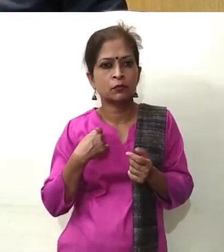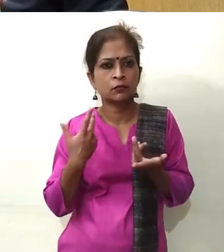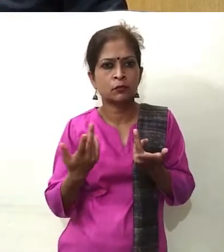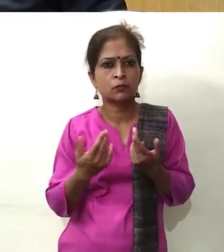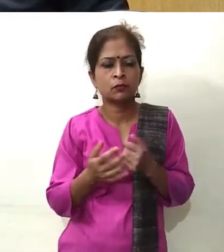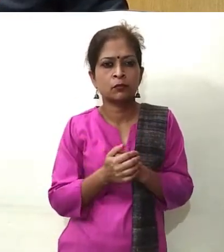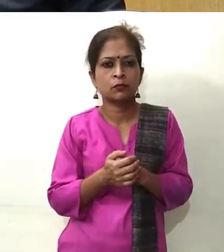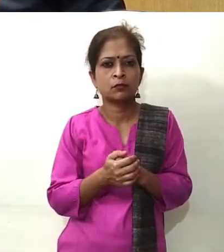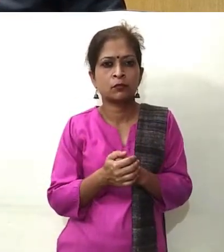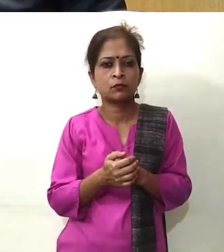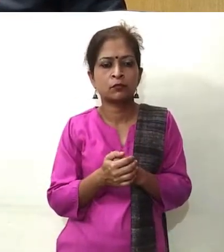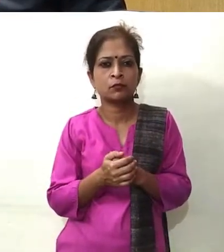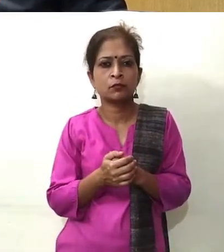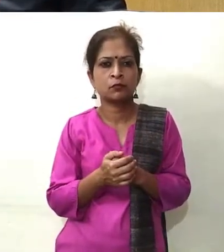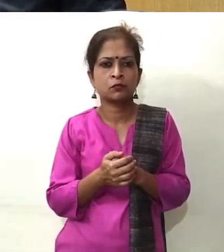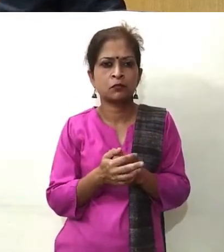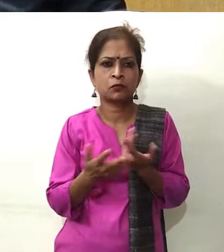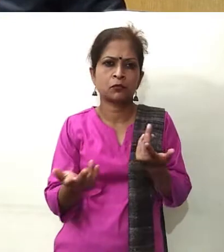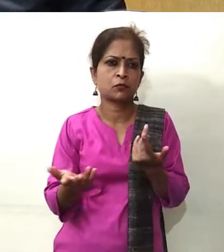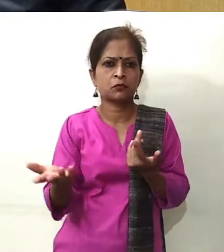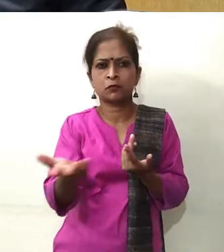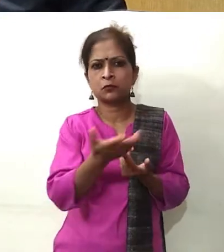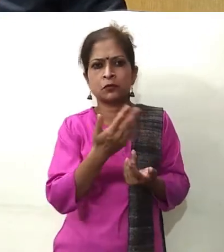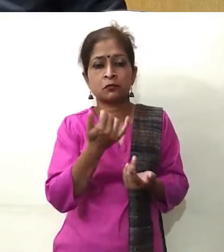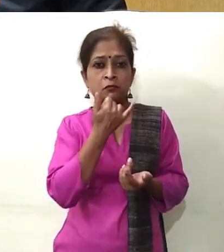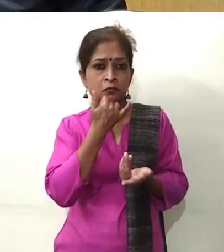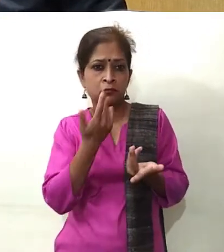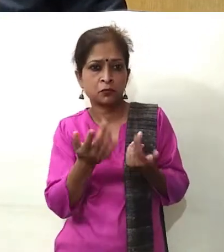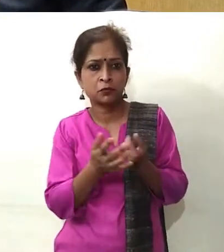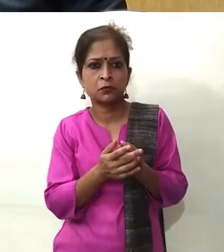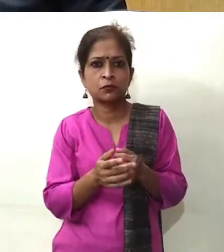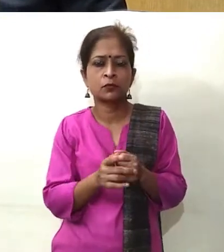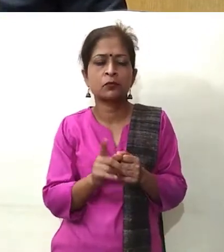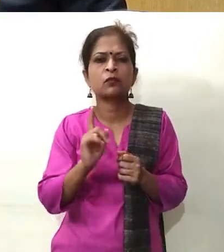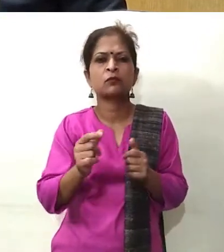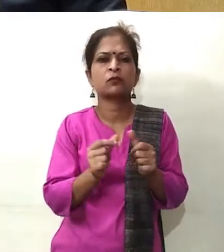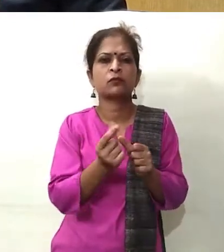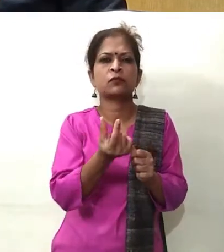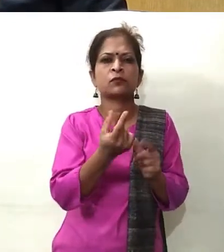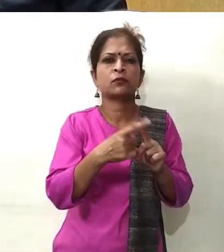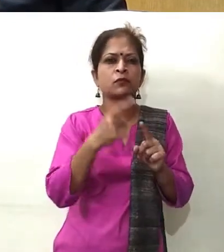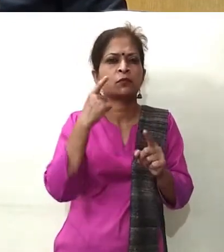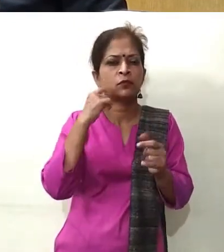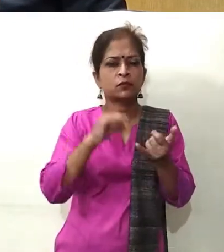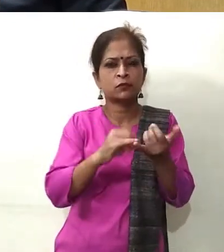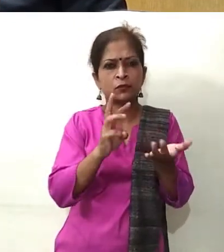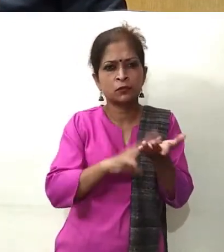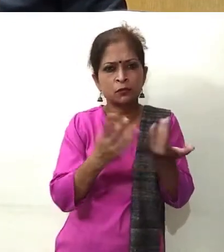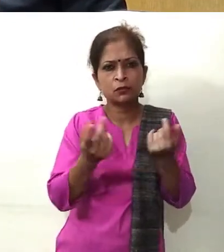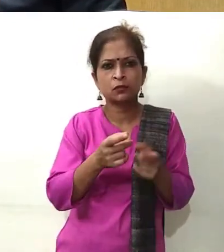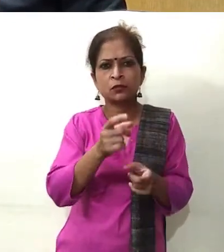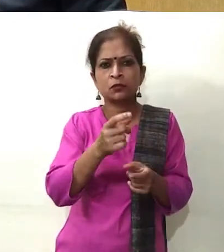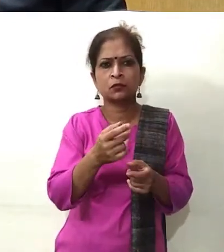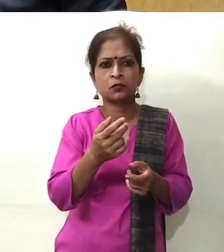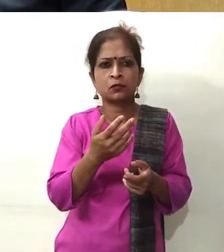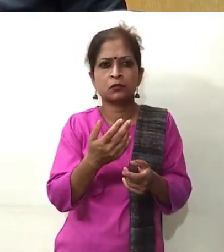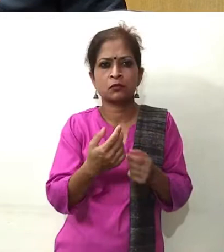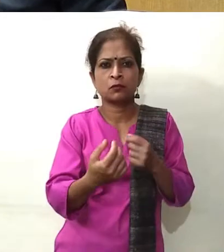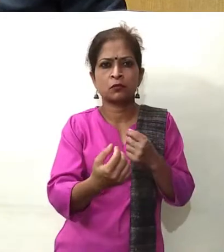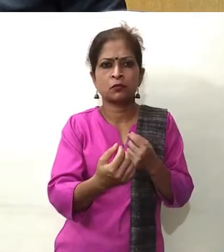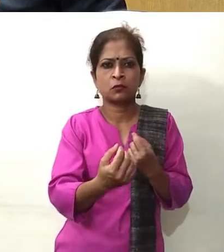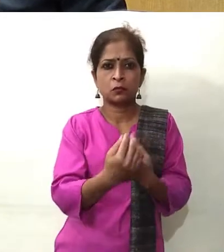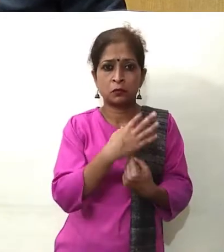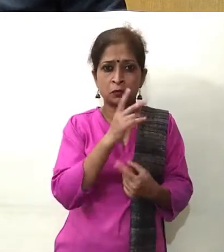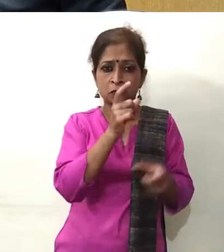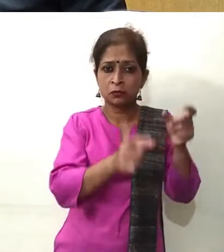को लेके हम कितना, जितनी ना समझे उतने तरह की हम बता दें। सर, ऑटिज्म से पीड़ित कई महान लोग हुए हैं, बिल गेट्स,